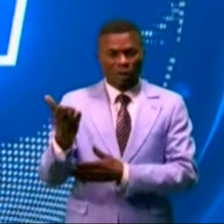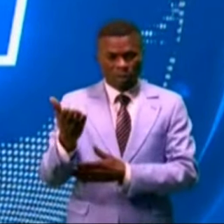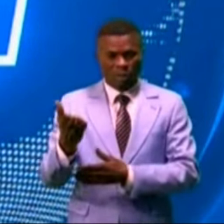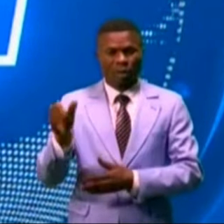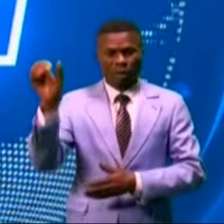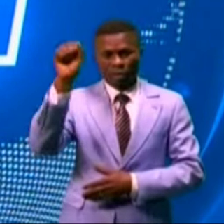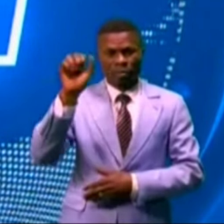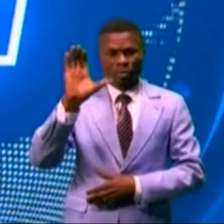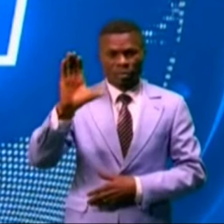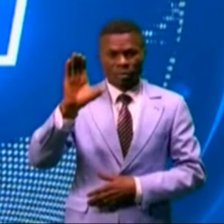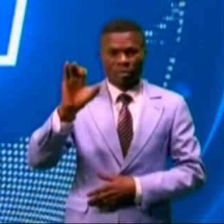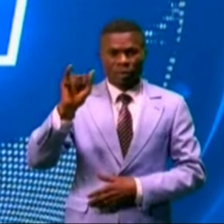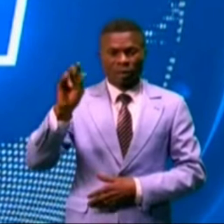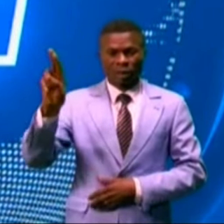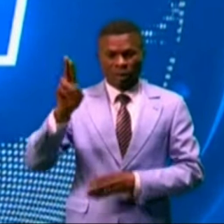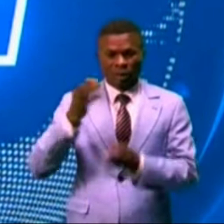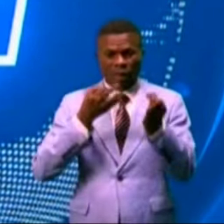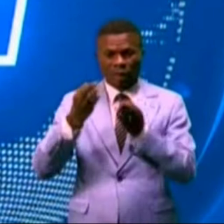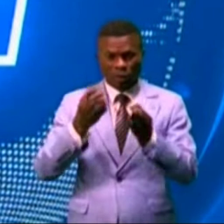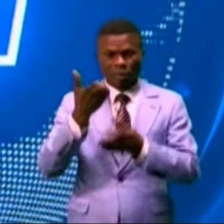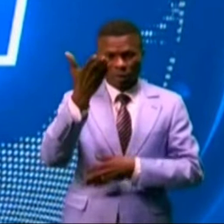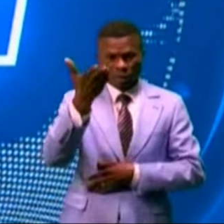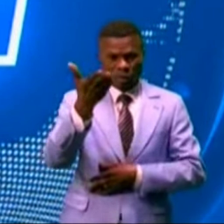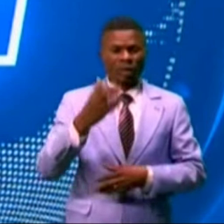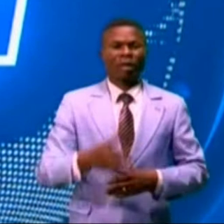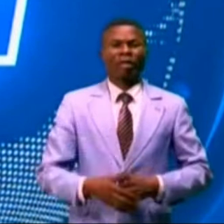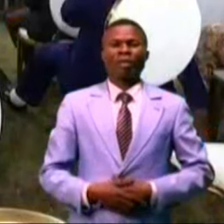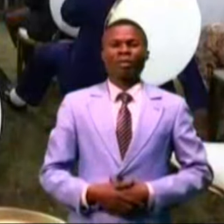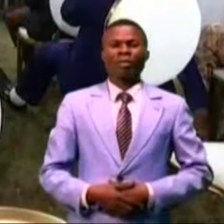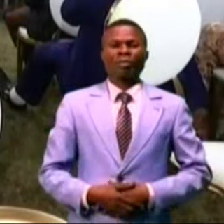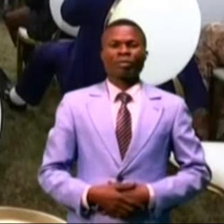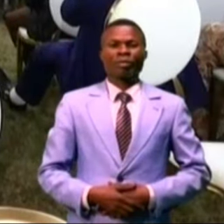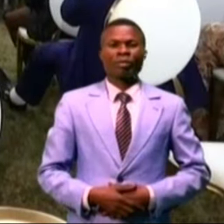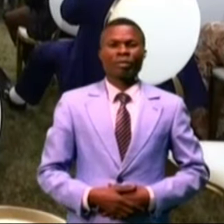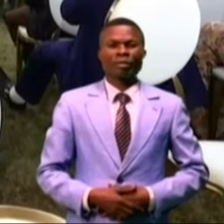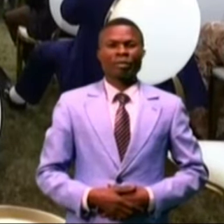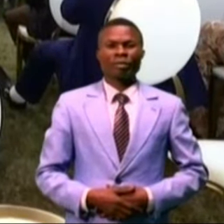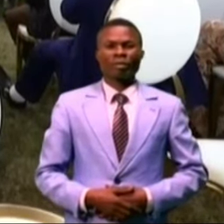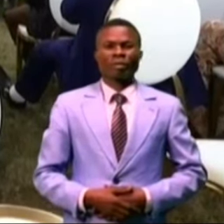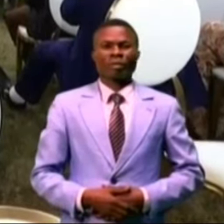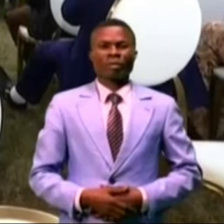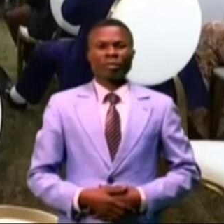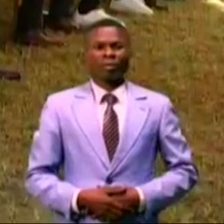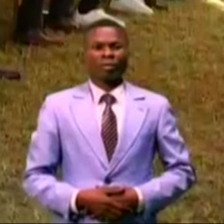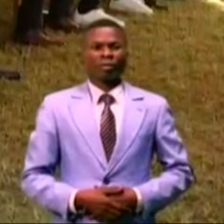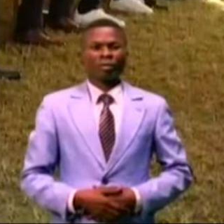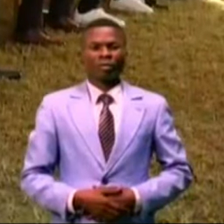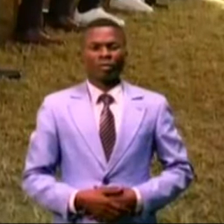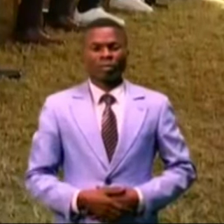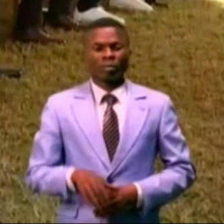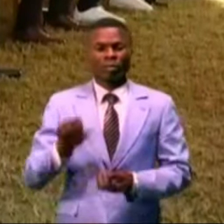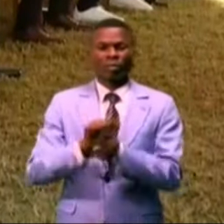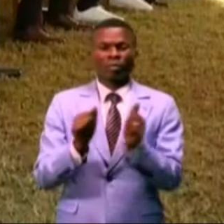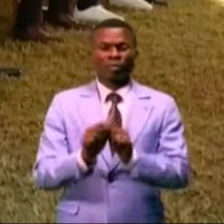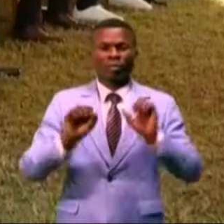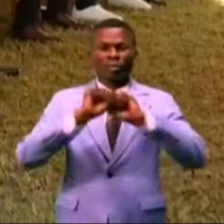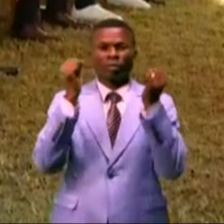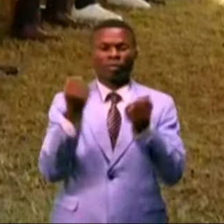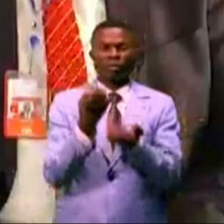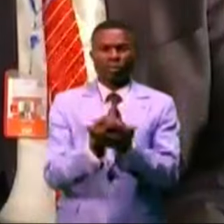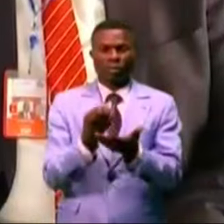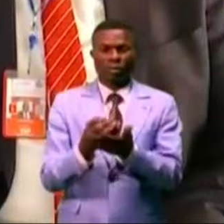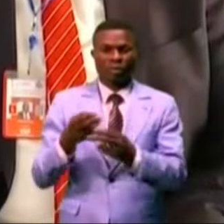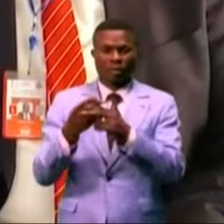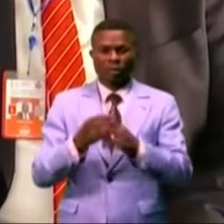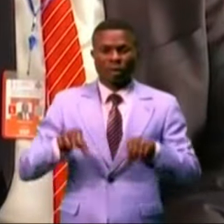Cyril Ramaphosa. On fait le point avec Ibambe Soumoui. La composition du gouvernement souminois, la situation socio-économique et